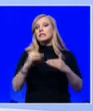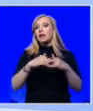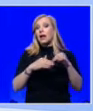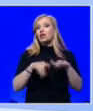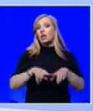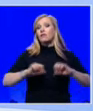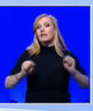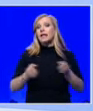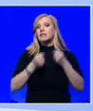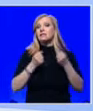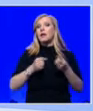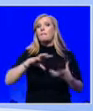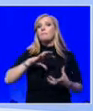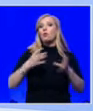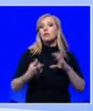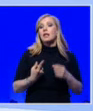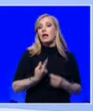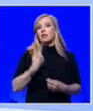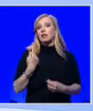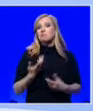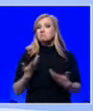своите действия и политика на един